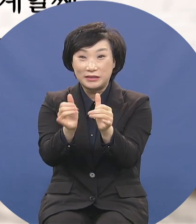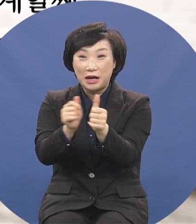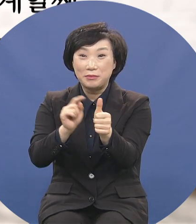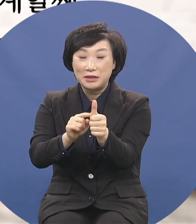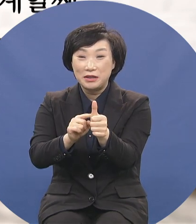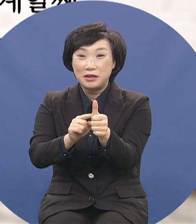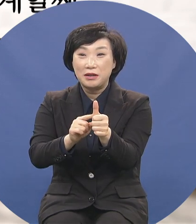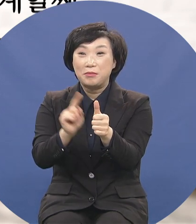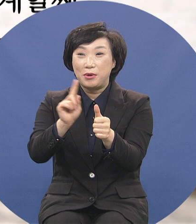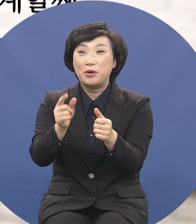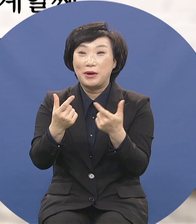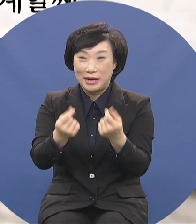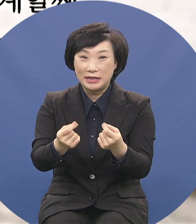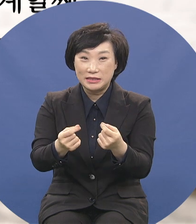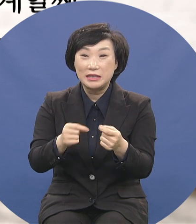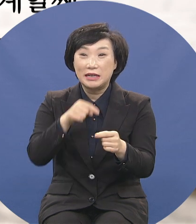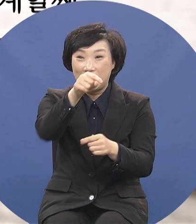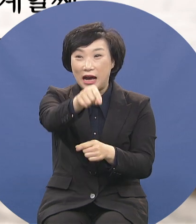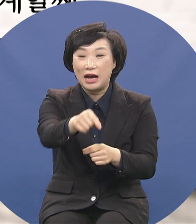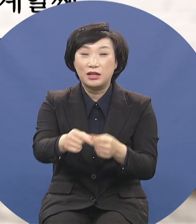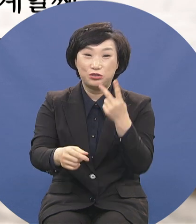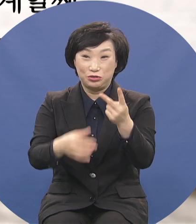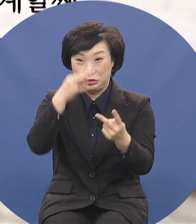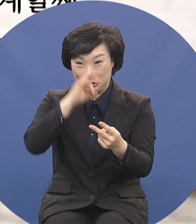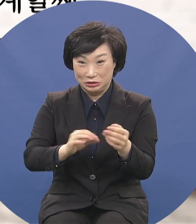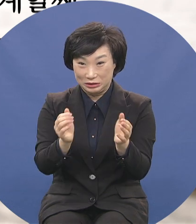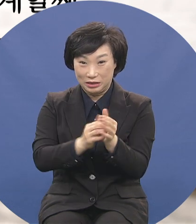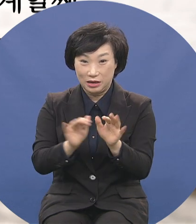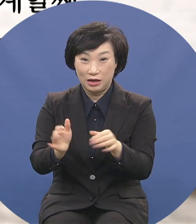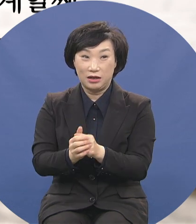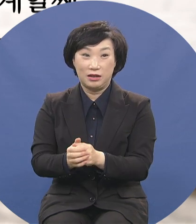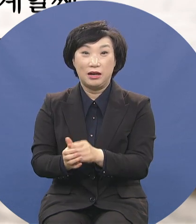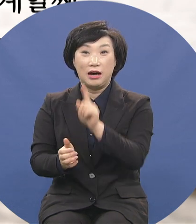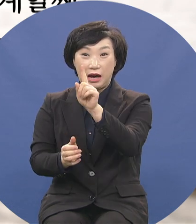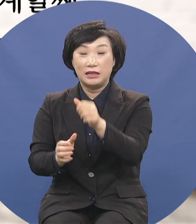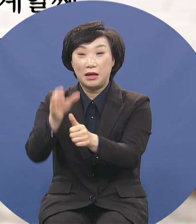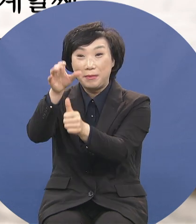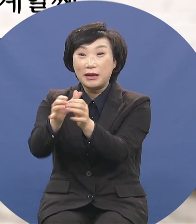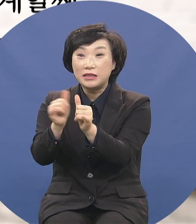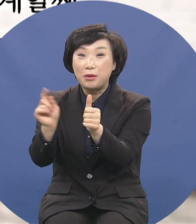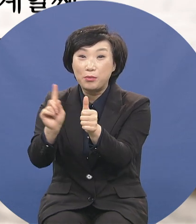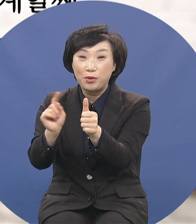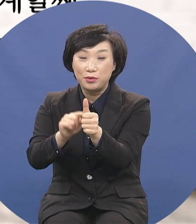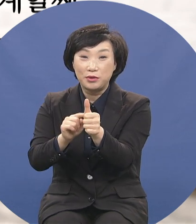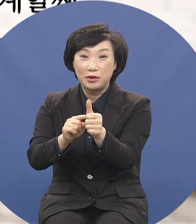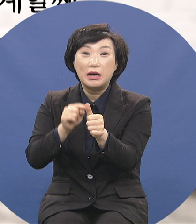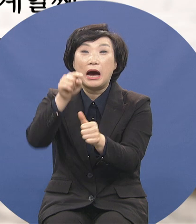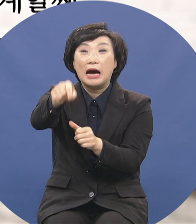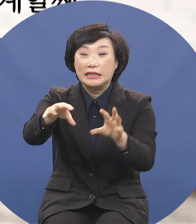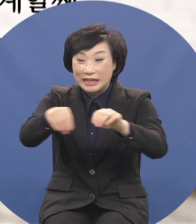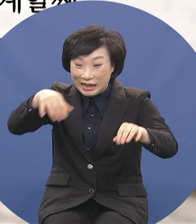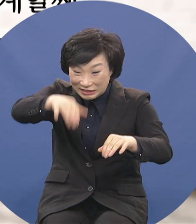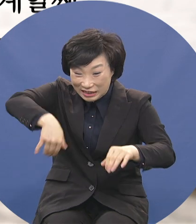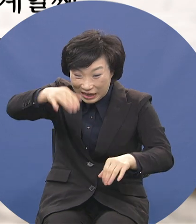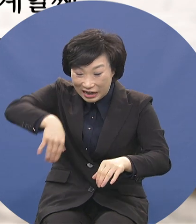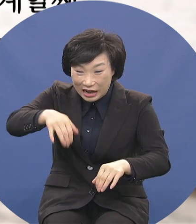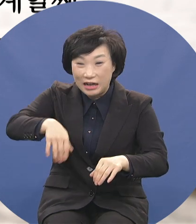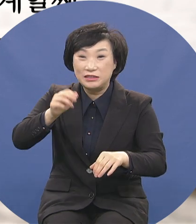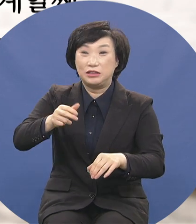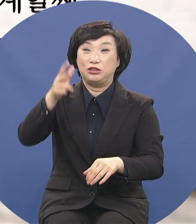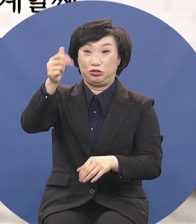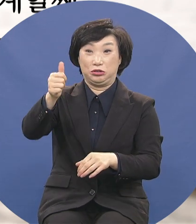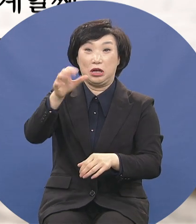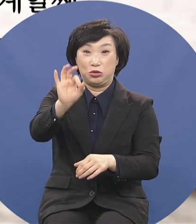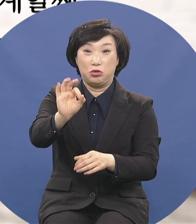받은 자도 그같이 하여 또 2달란트를 남겼을 때 1달란트 받은 자는 가서 땅을 파고 그 주인의